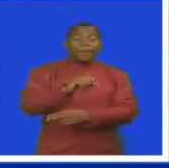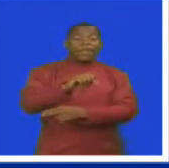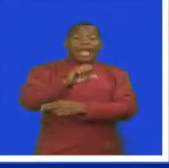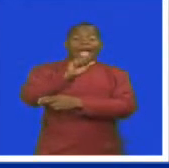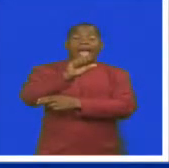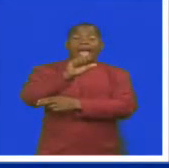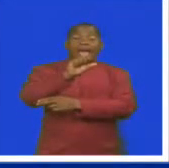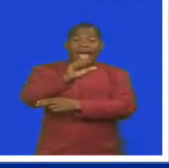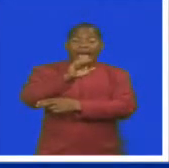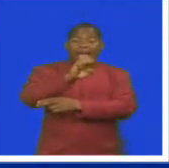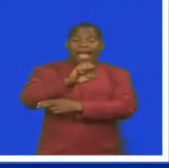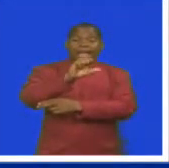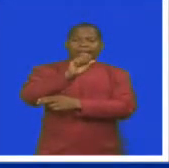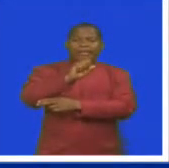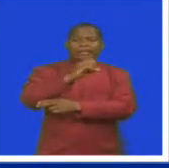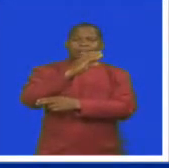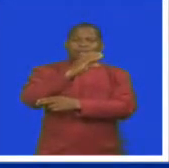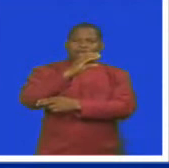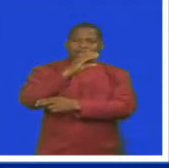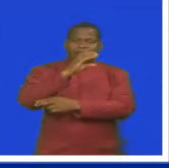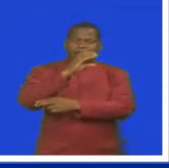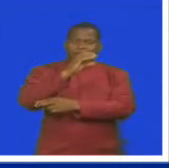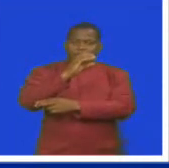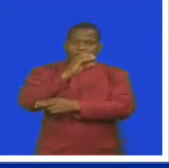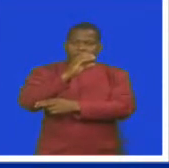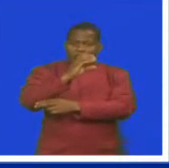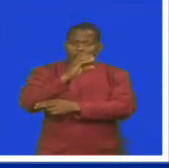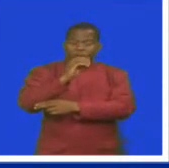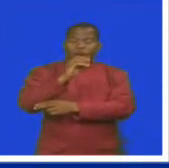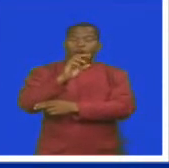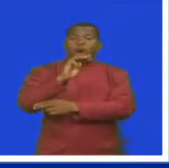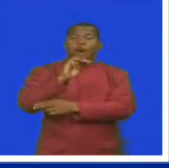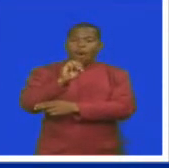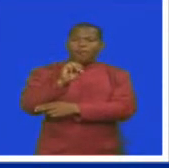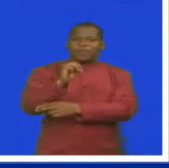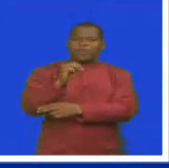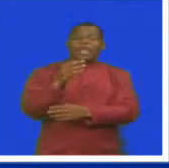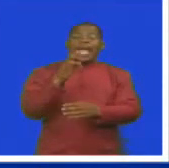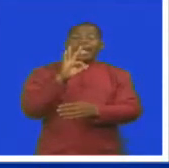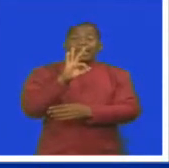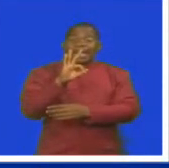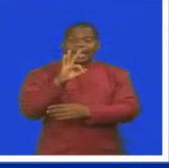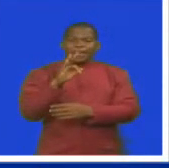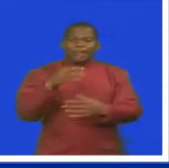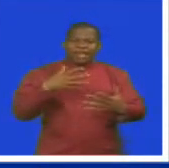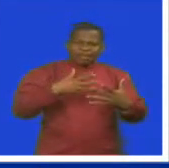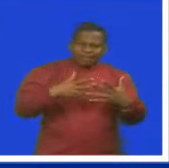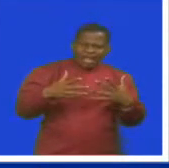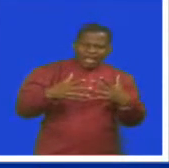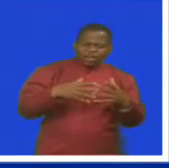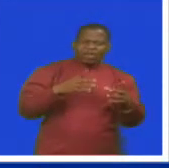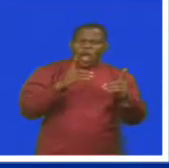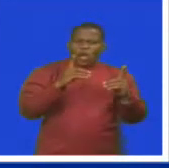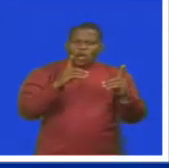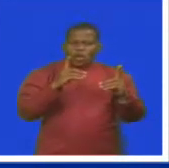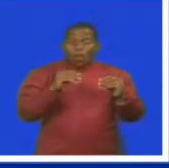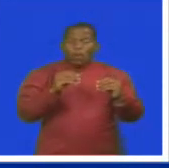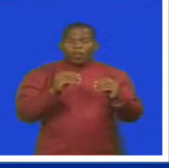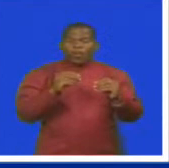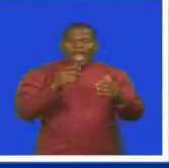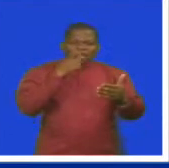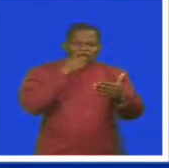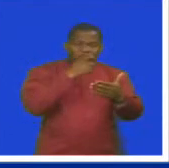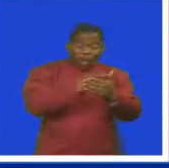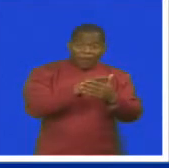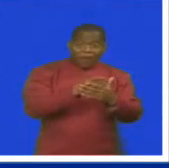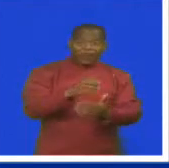Commission tinsale tinsatfu lokufaka ekhatsi kwenta tekuchumana kutsi tibe melula nekwehliswa kwentsengo yedatha kude kutsi kube melula kutsi